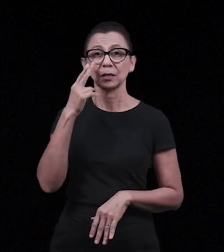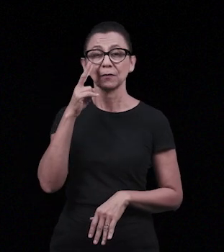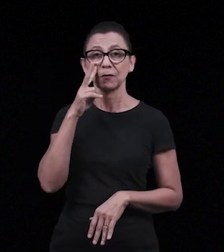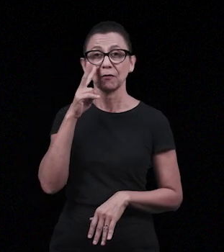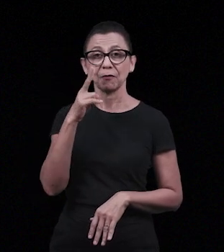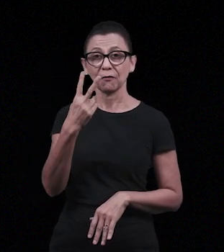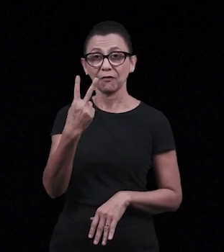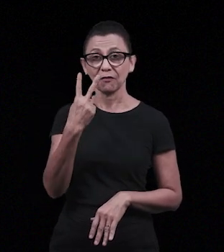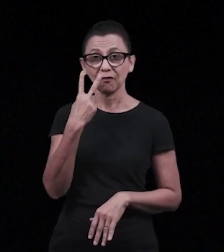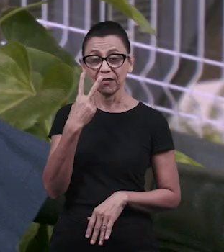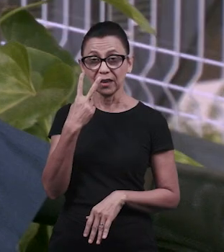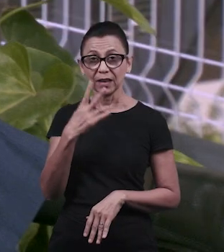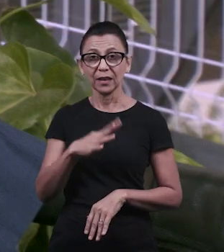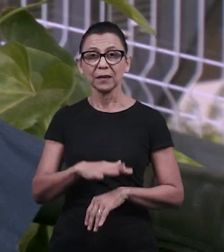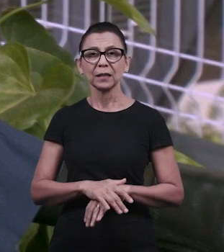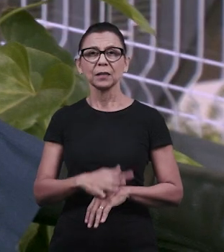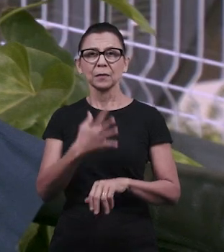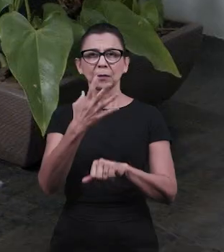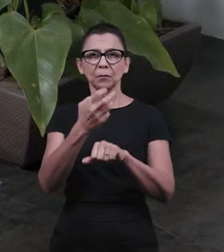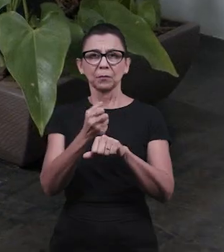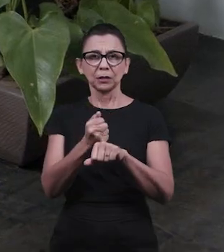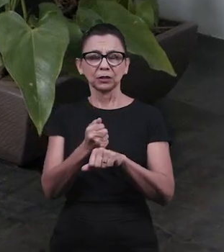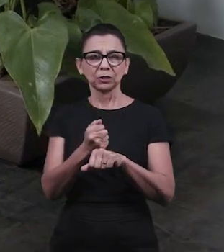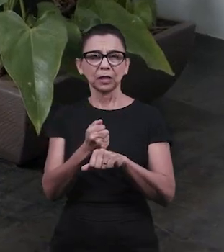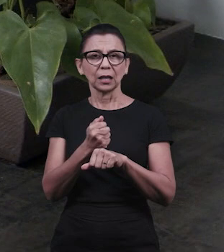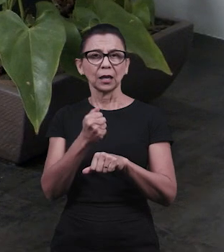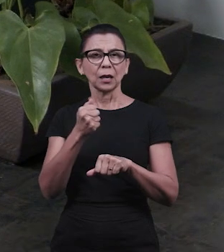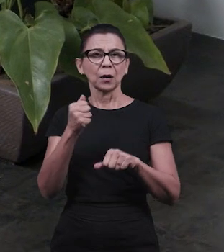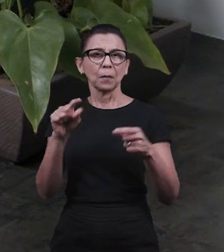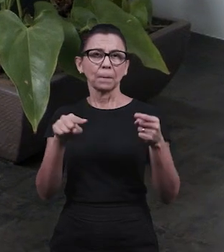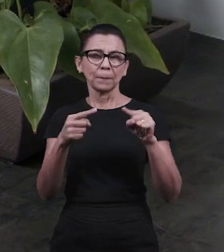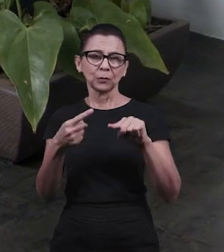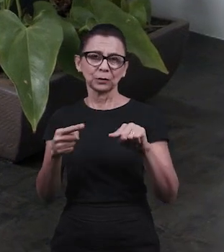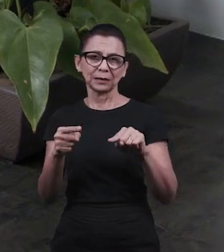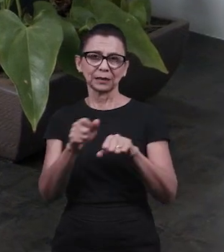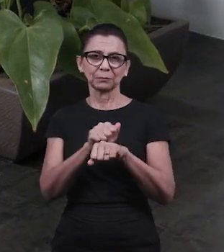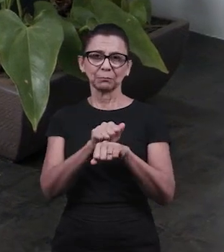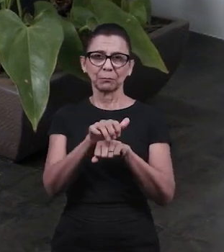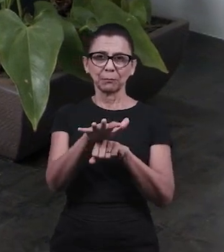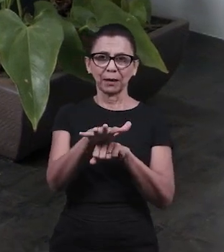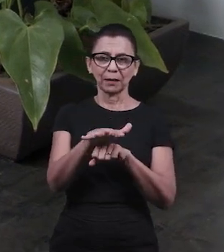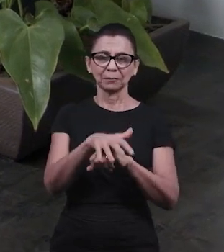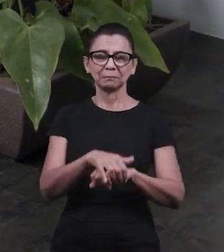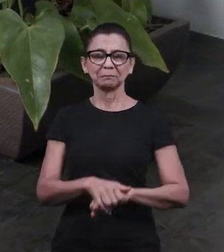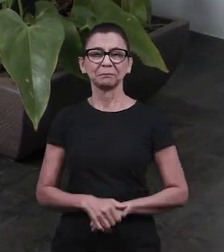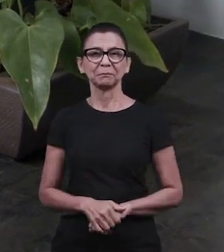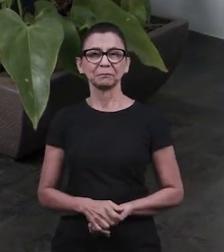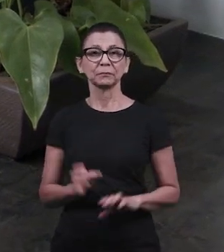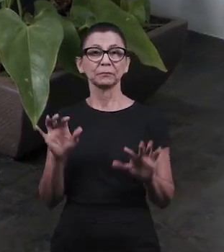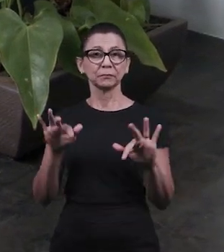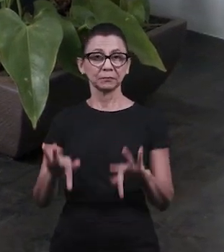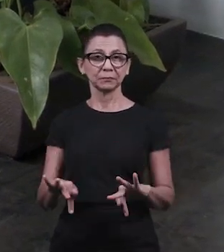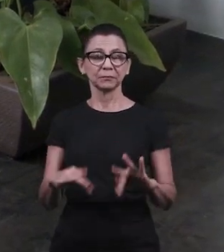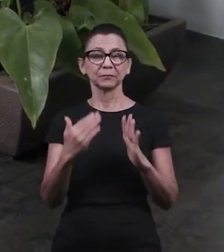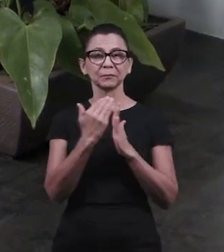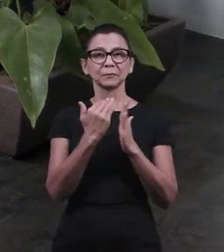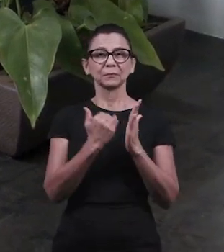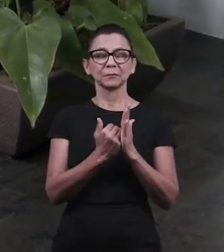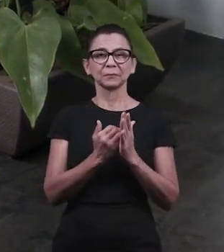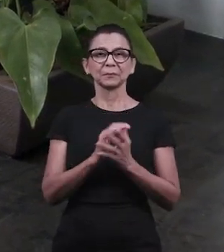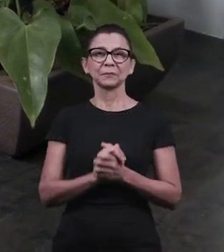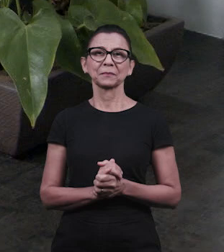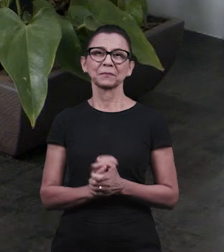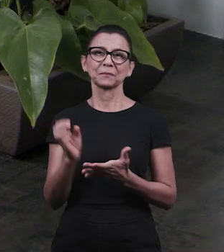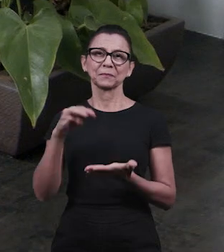подкастов с вашими родными и друзьями. На этом мы подошли к концу этого издания программы Христианской Церкви Маранафа